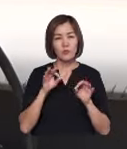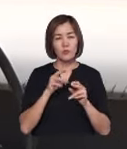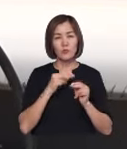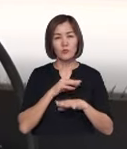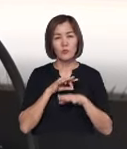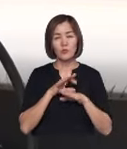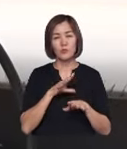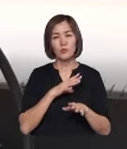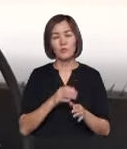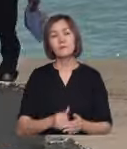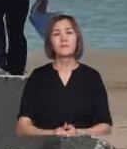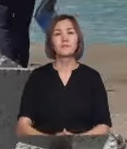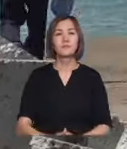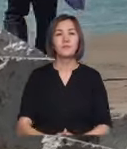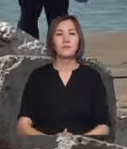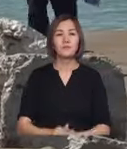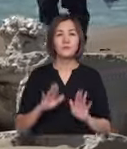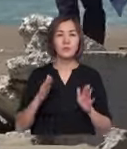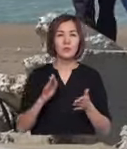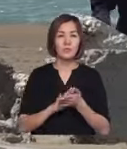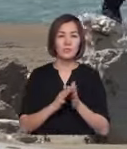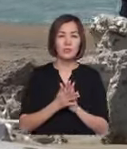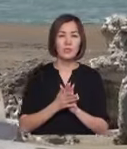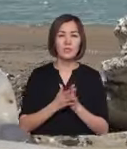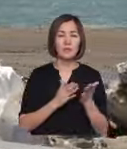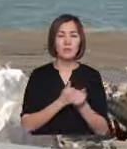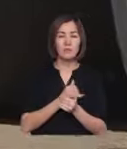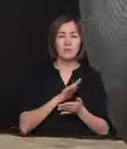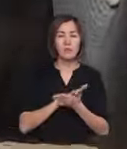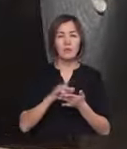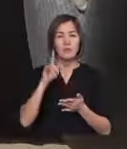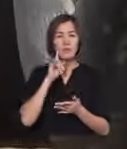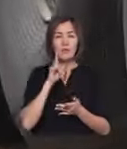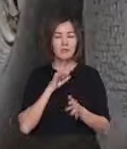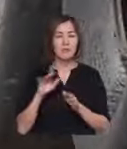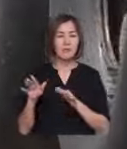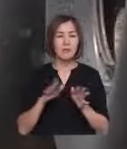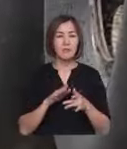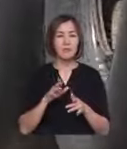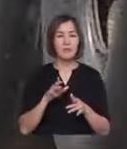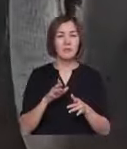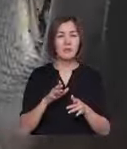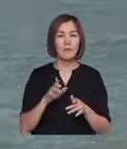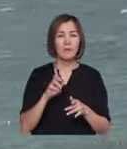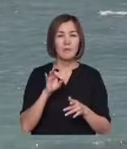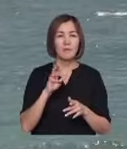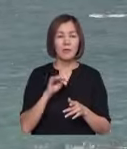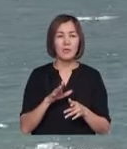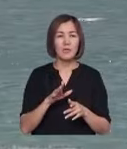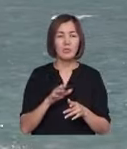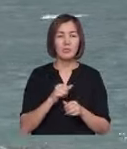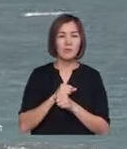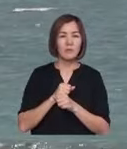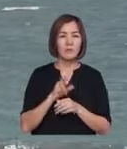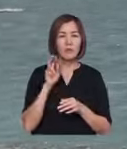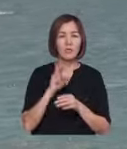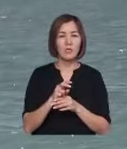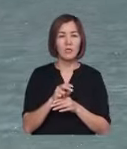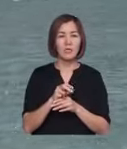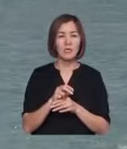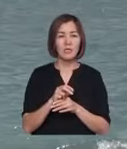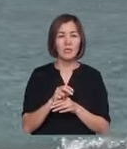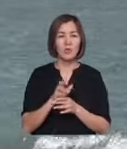түсуге болмайтын деп. Төтенше жағдай қызметкерлері Таза Қазақстан акциясы аясында Балқаш тұрғындарын және демалуға келген қонақтарды